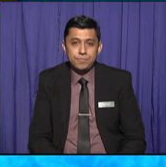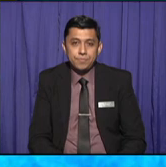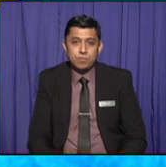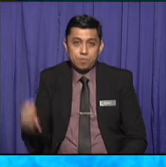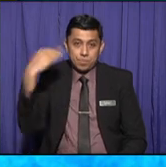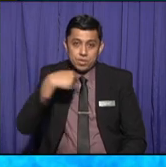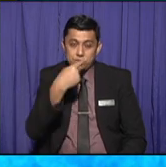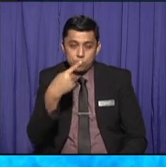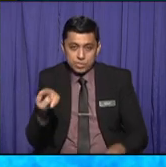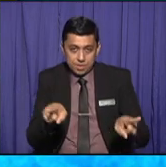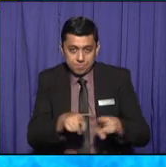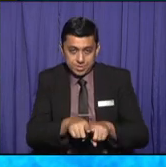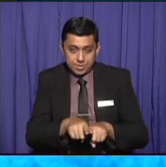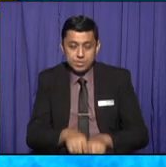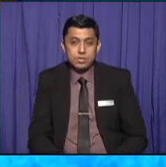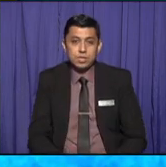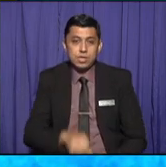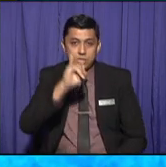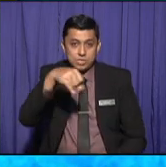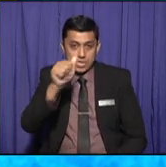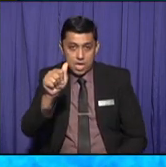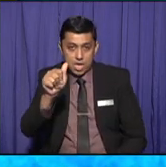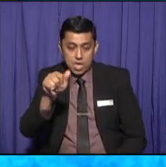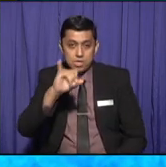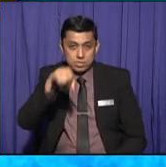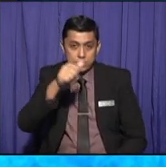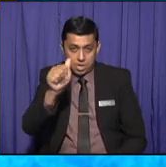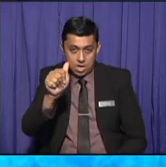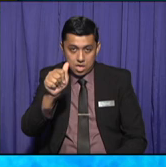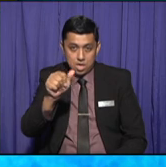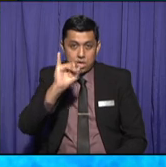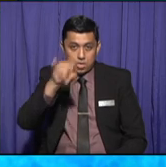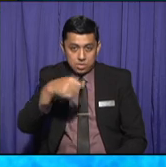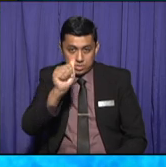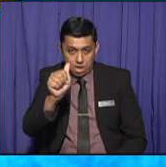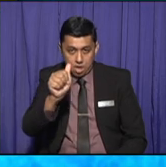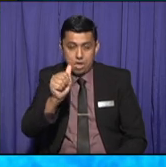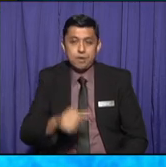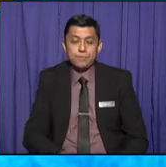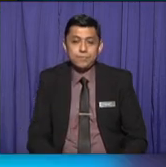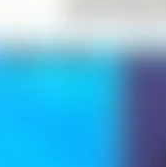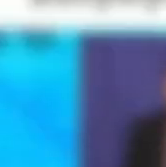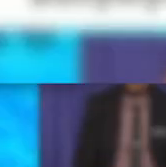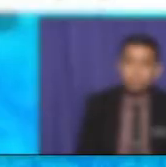Mari sebut bersama. Ja, ja, ja.